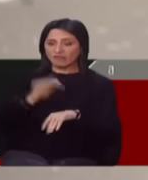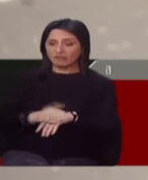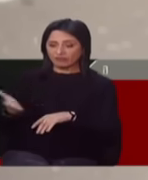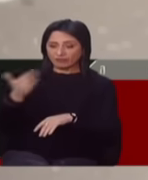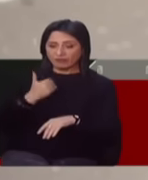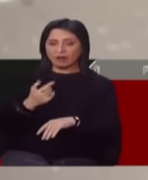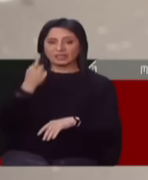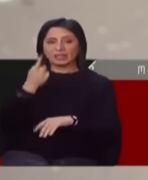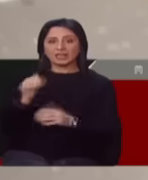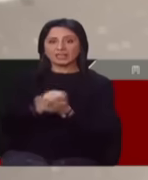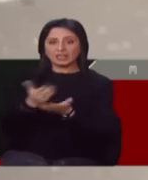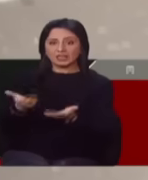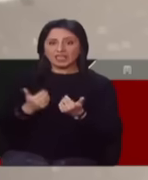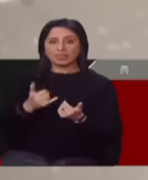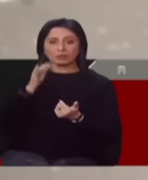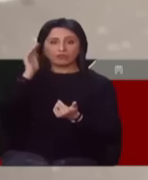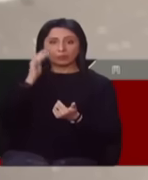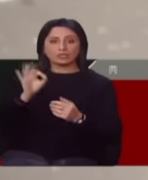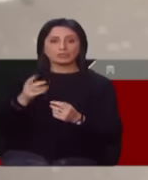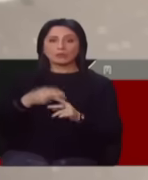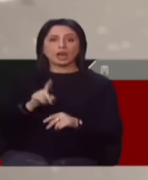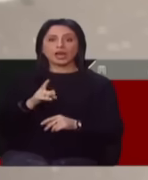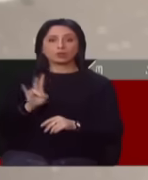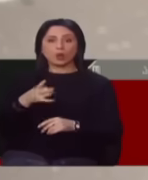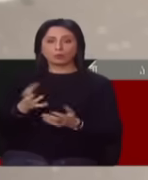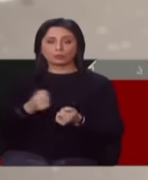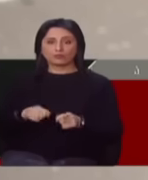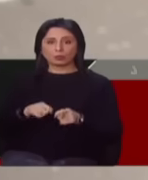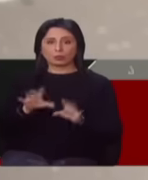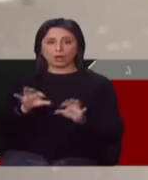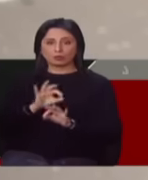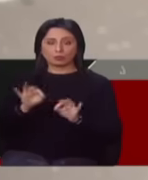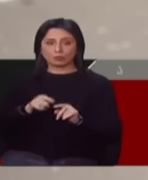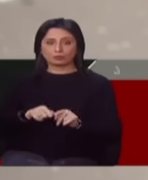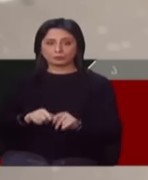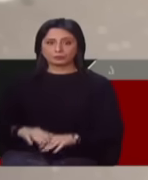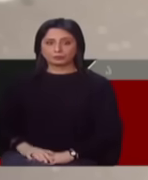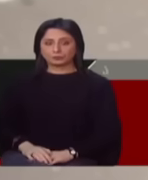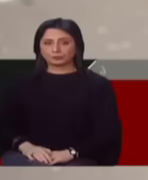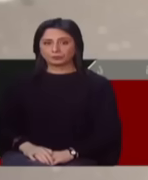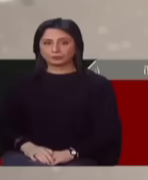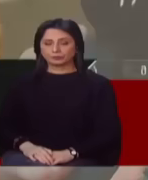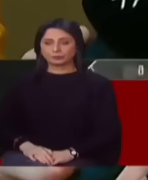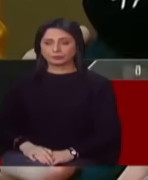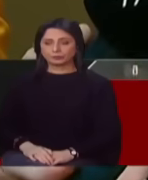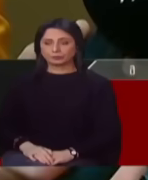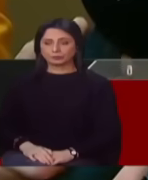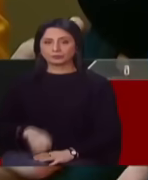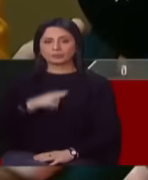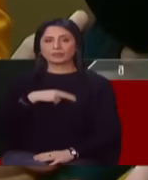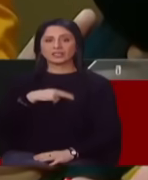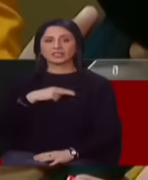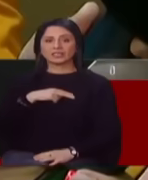და ვერც ერთი დასაბუთება ვერ მოისმინეს იმის თაობაზე, თუ რატომ არ უნდა მიიღოს პარლამენტმა ეს ცვლილებები.